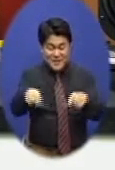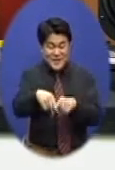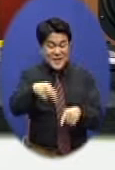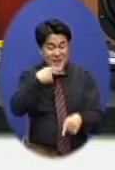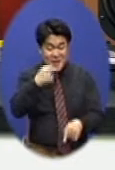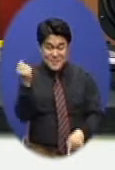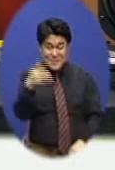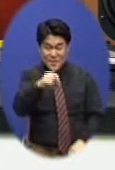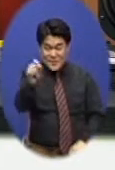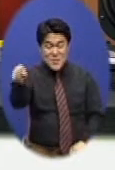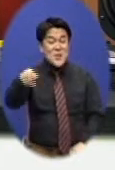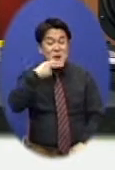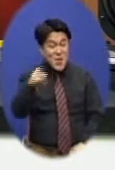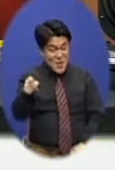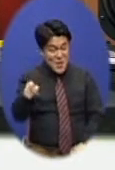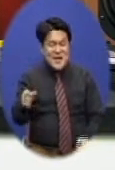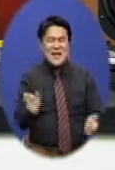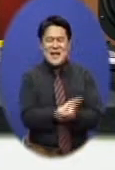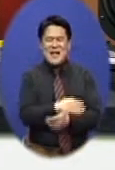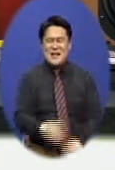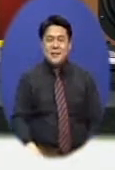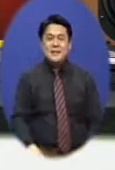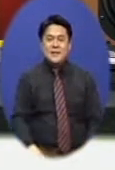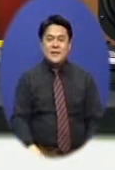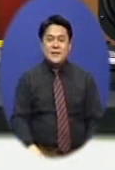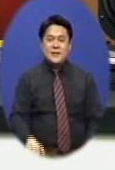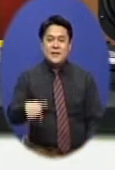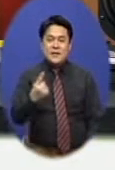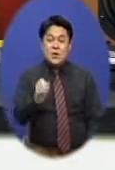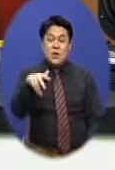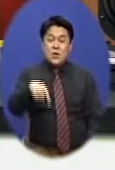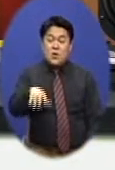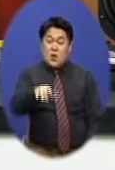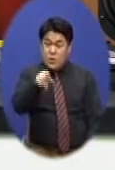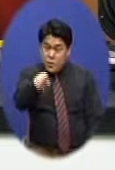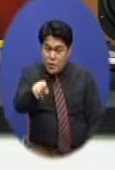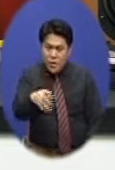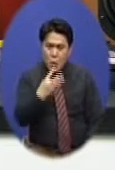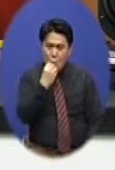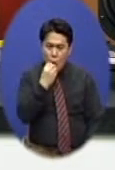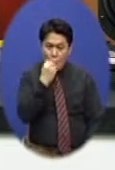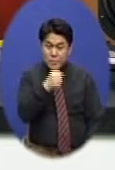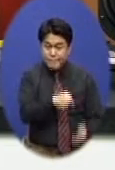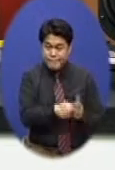눈패로 번지소도. 예. 자, 지금 공주는요. 예. 밤이 유명하잖아요. 네. 밤. 밤. 예, 금강.